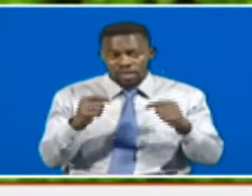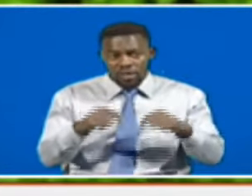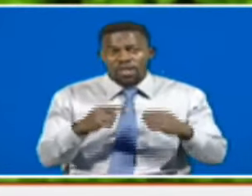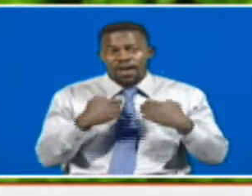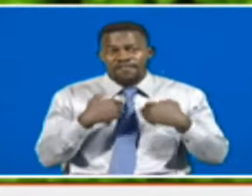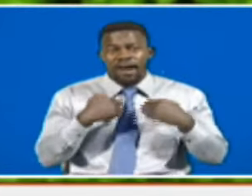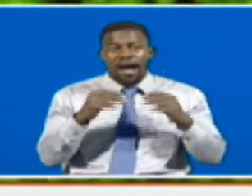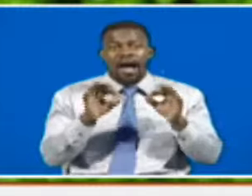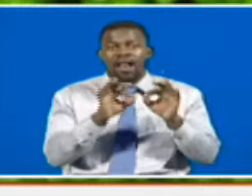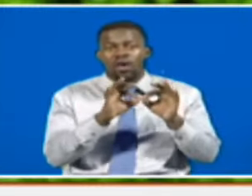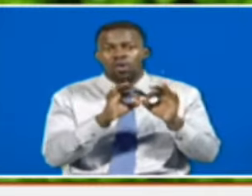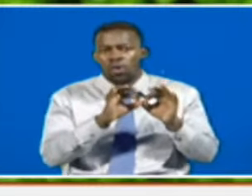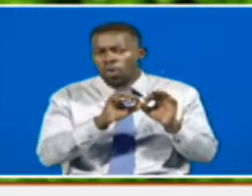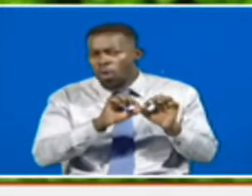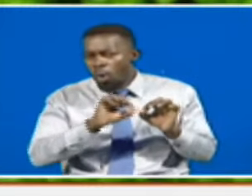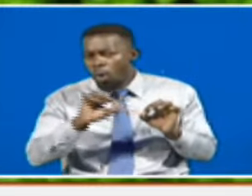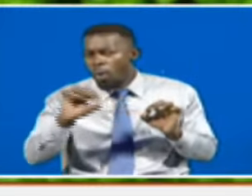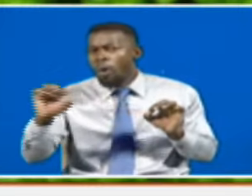yote ya Pasaka